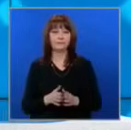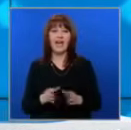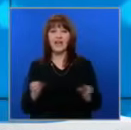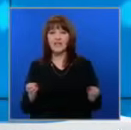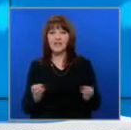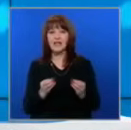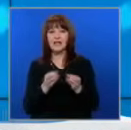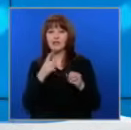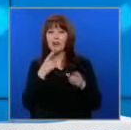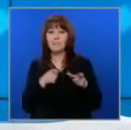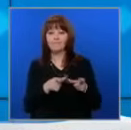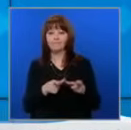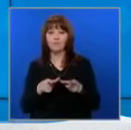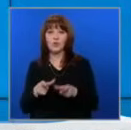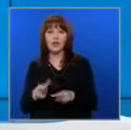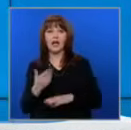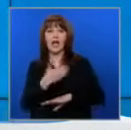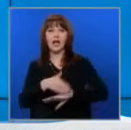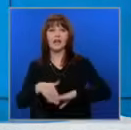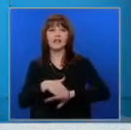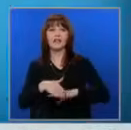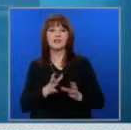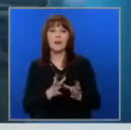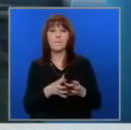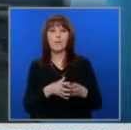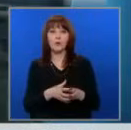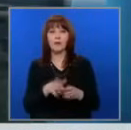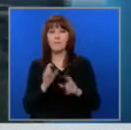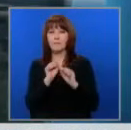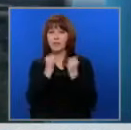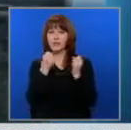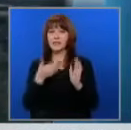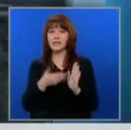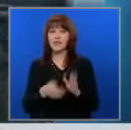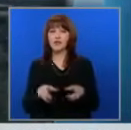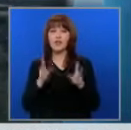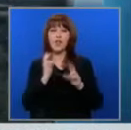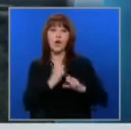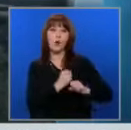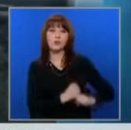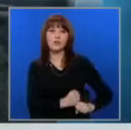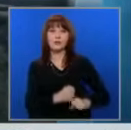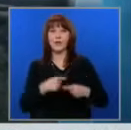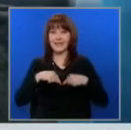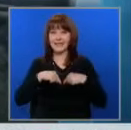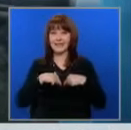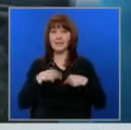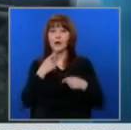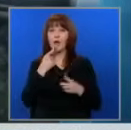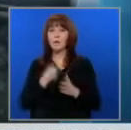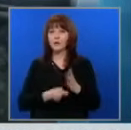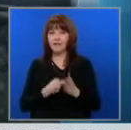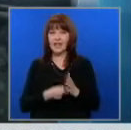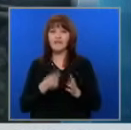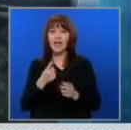От Възраждане блокираха няколко гранични пункта, така те протестират срещу решението на Конституционния съд, с което беше потвърдено,